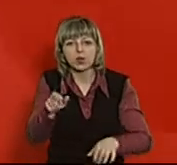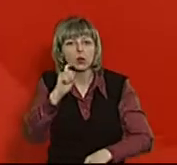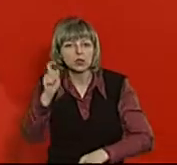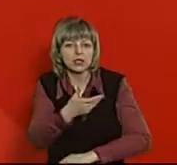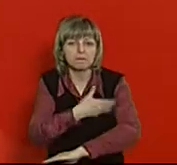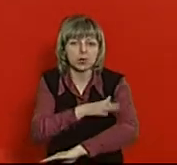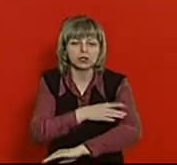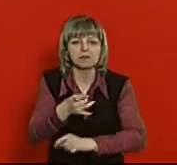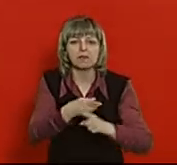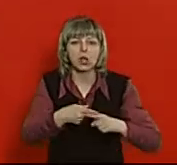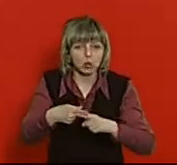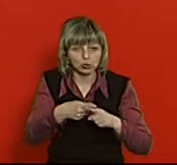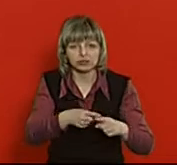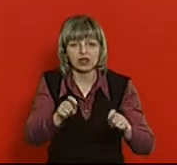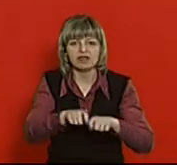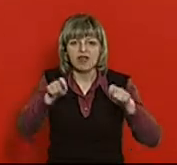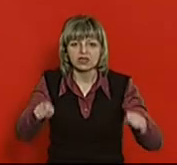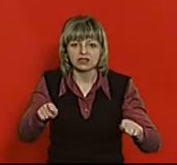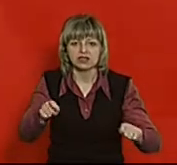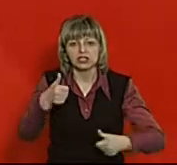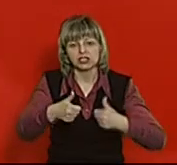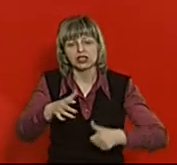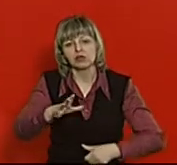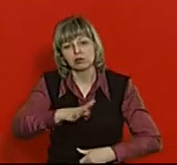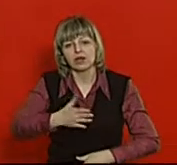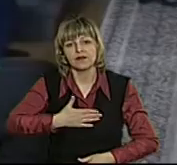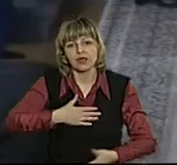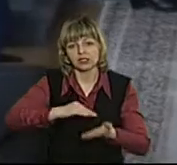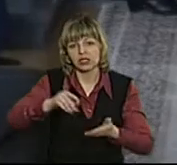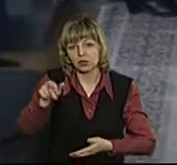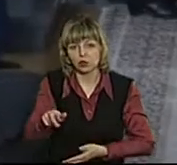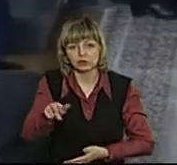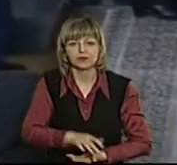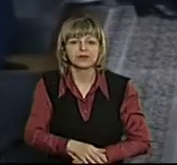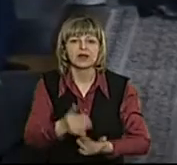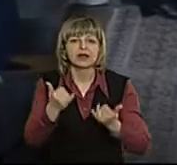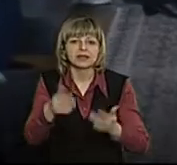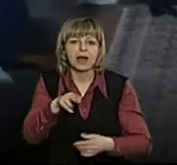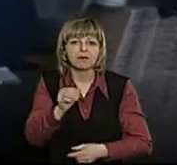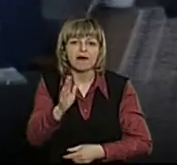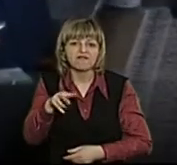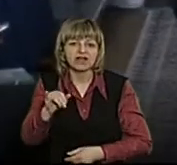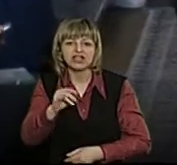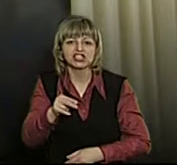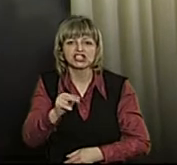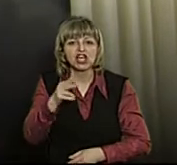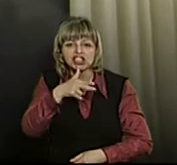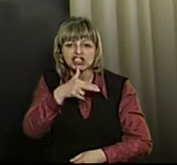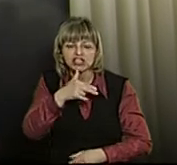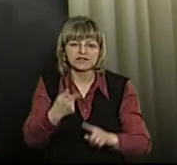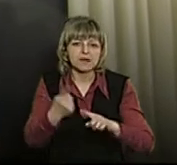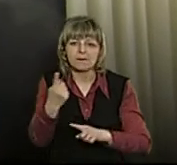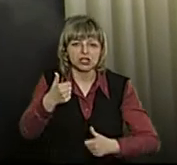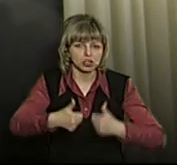України, Польщі та Білорусі. На відкритті побувала Оксана Кот. Для Павла Янушевського із Чернівців це